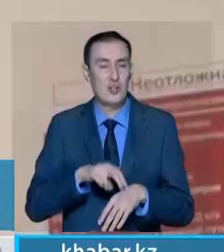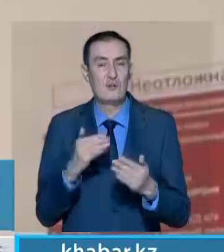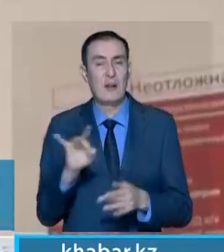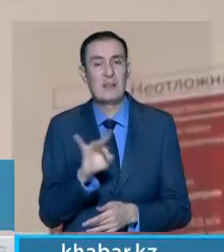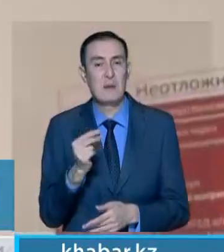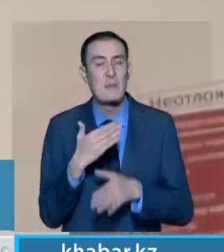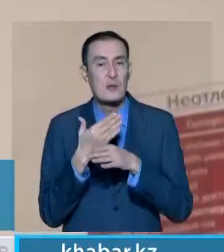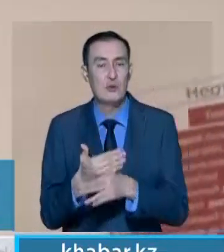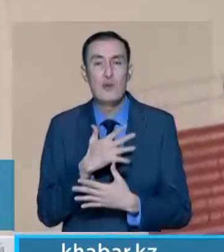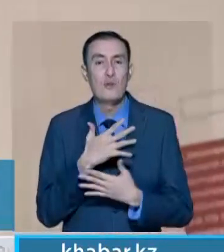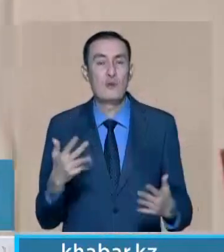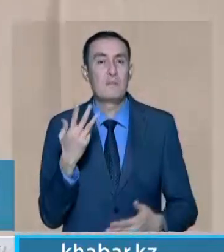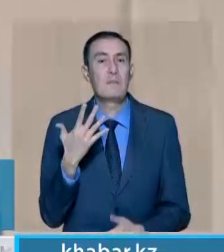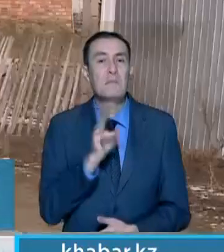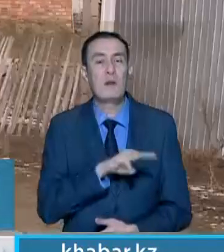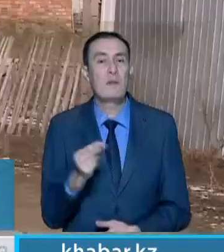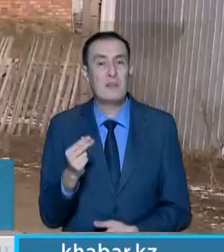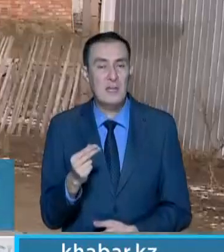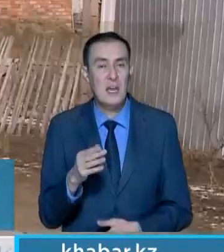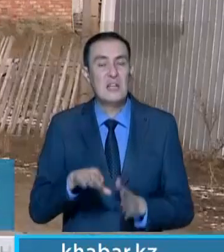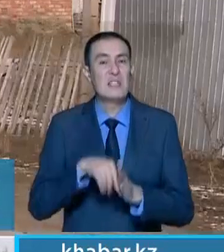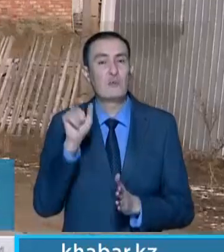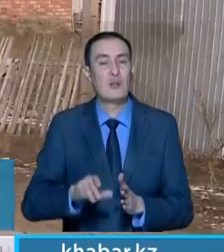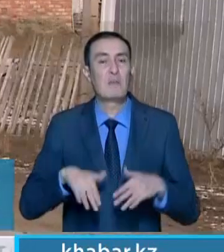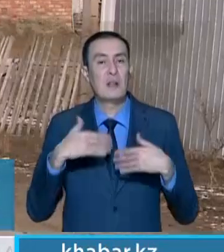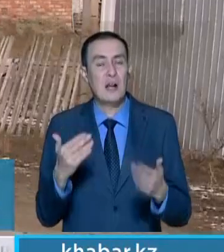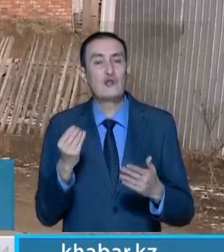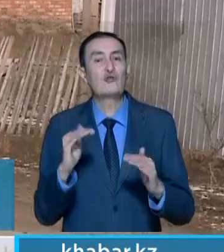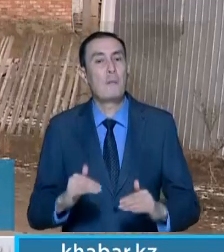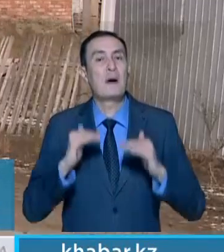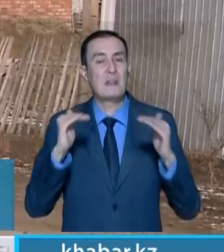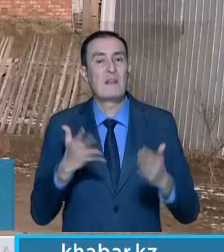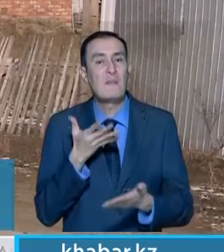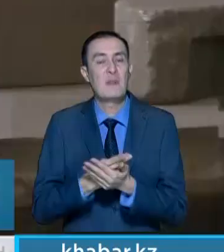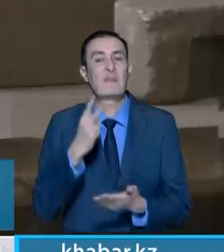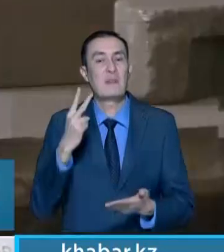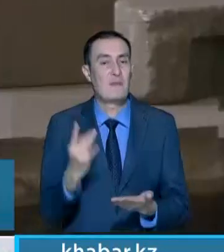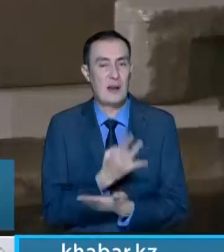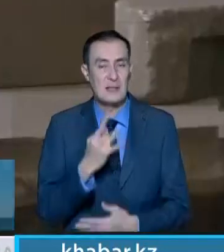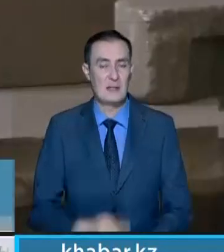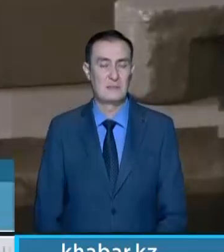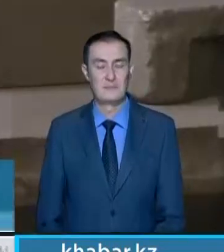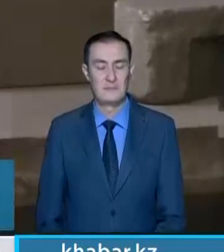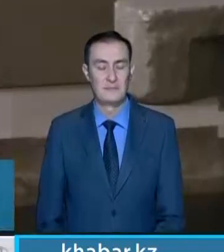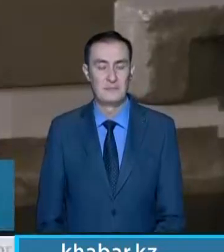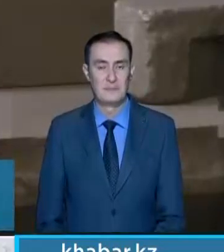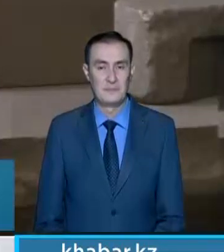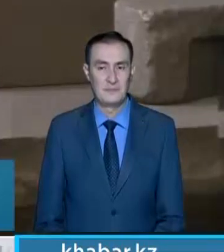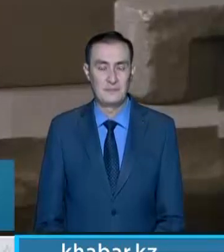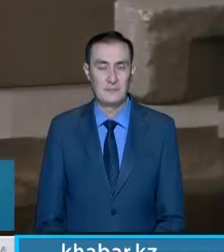размеры пособий не превышают 5 миллионов тенге. Депутаты предлагают поднять выплаты вдвое.